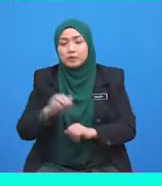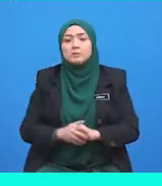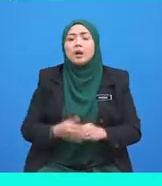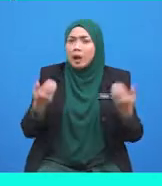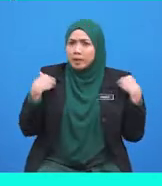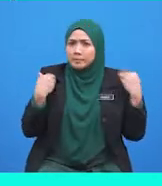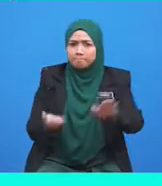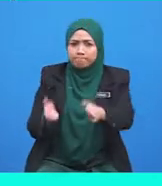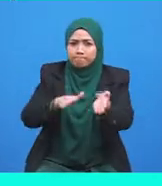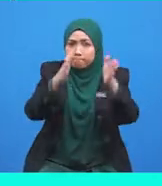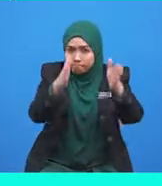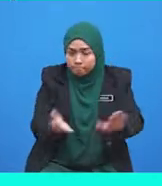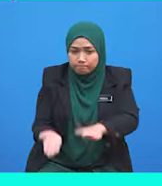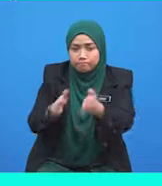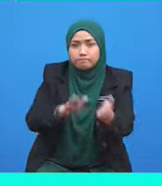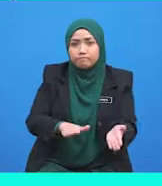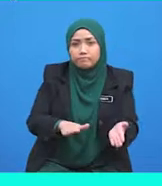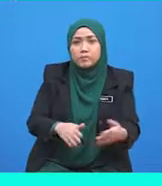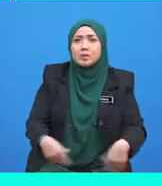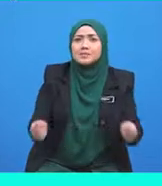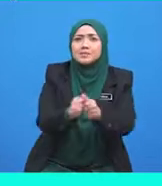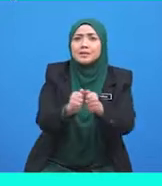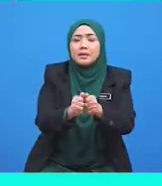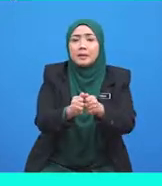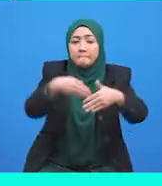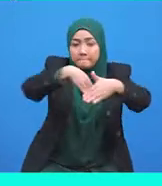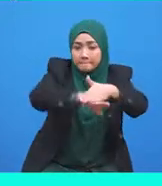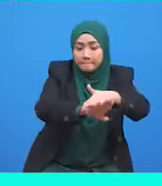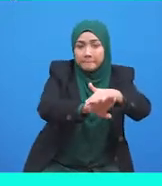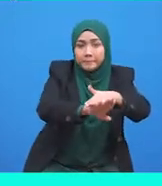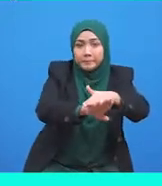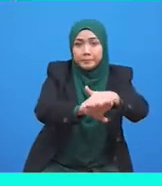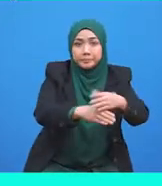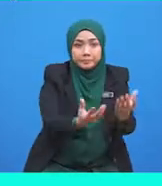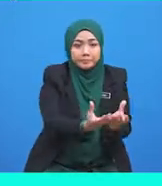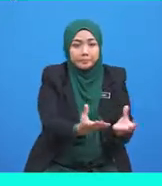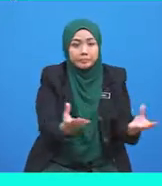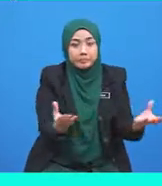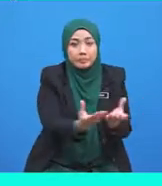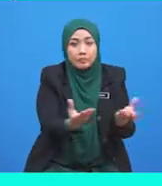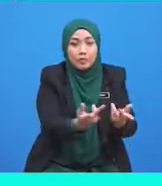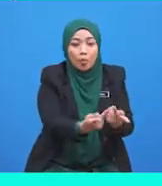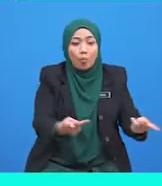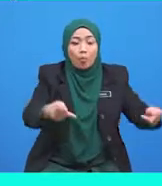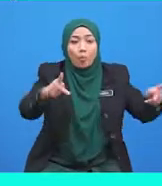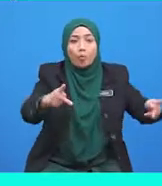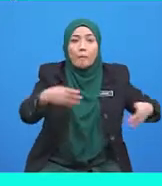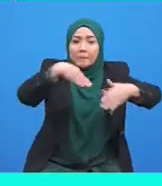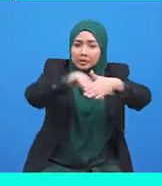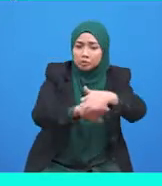ada mayat yang ditanam dengan bahan makanan dan kebiasaannya mayat disertai dengan pelbagai